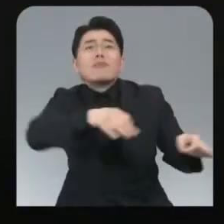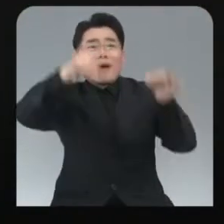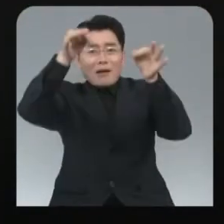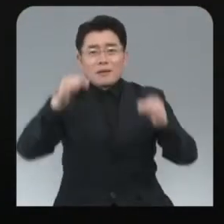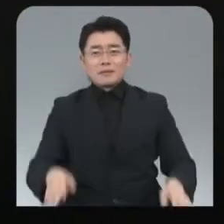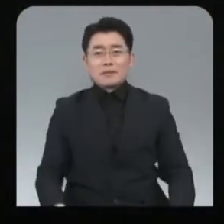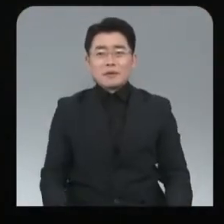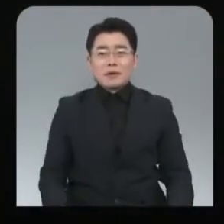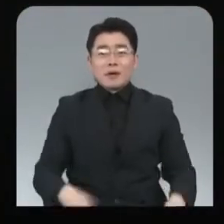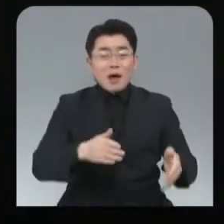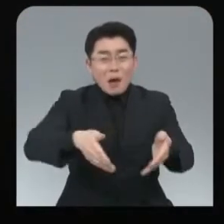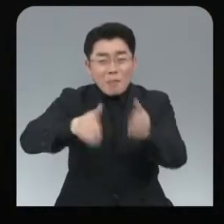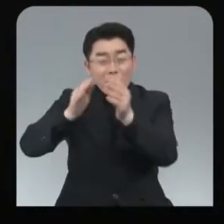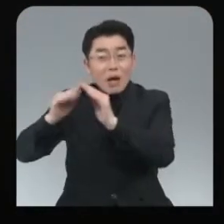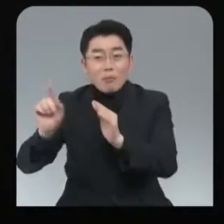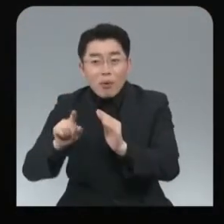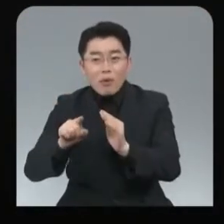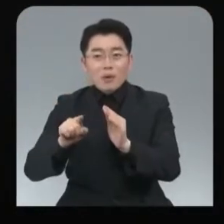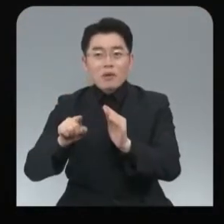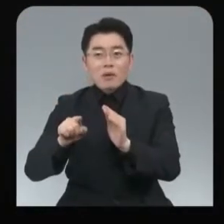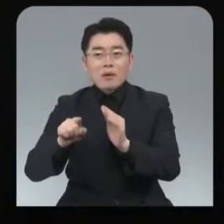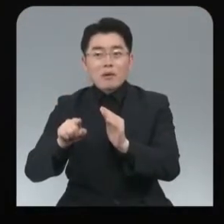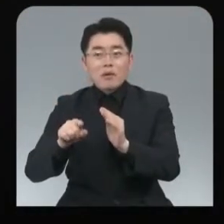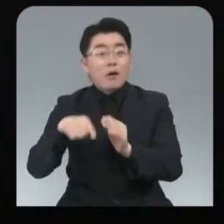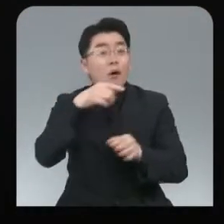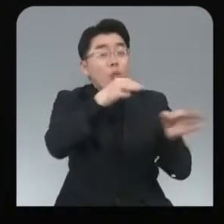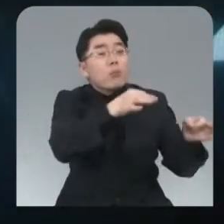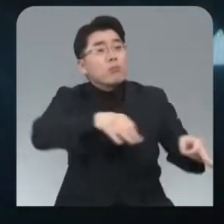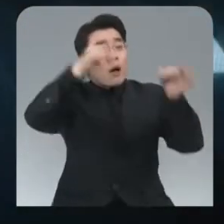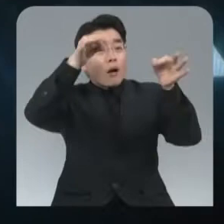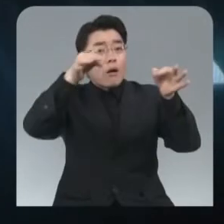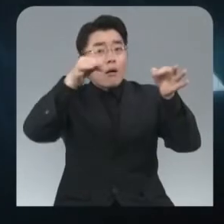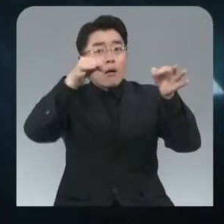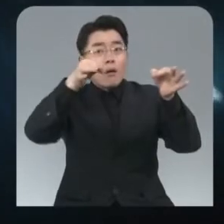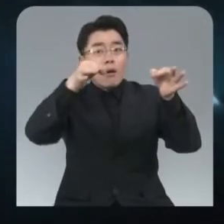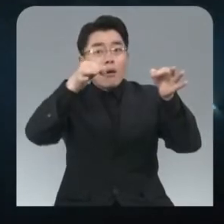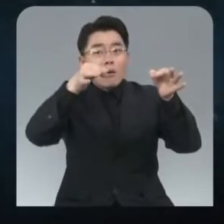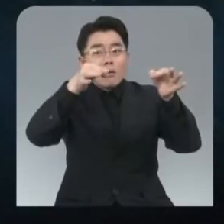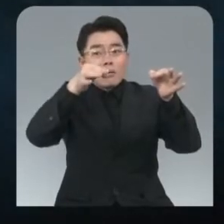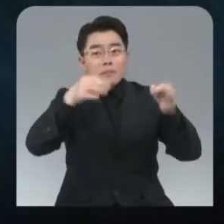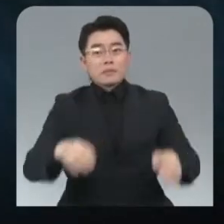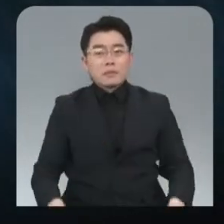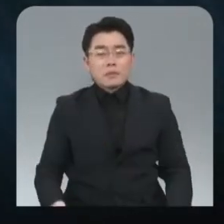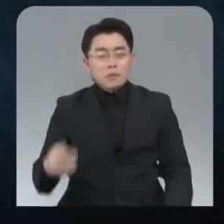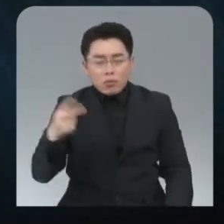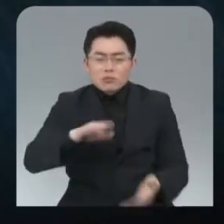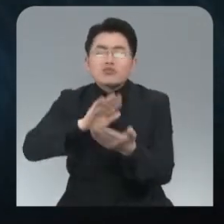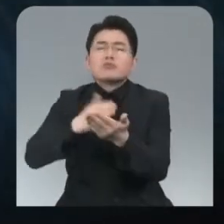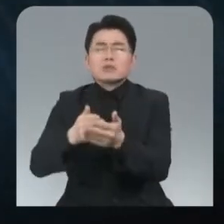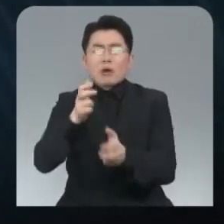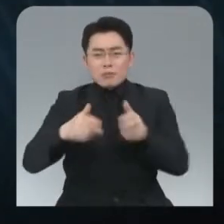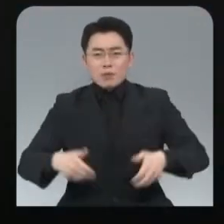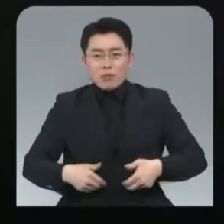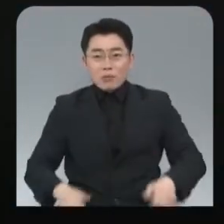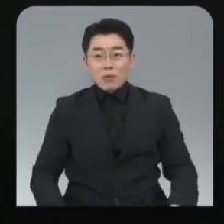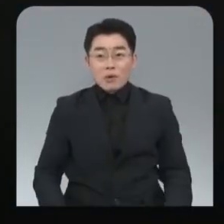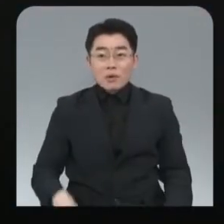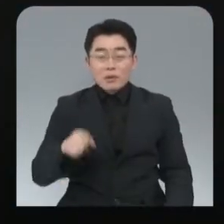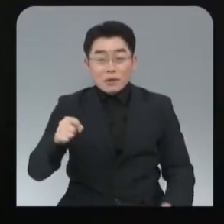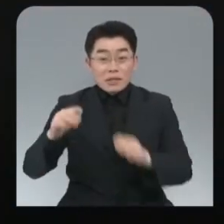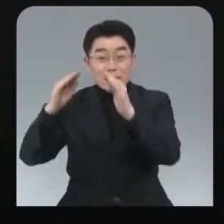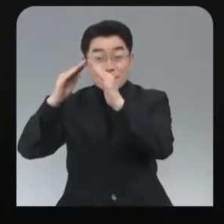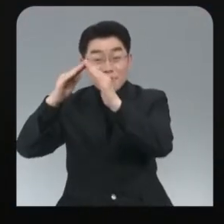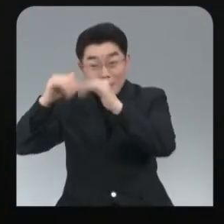배를 높이면 단기적으로는 오히려 가격이 많이 상승해요. 또 일부는 정비사업을 통해서 해야 되니까 기존에 살던 분들이 어딘가에